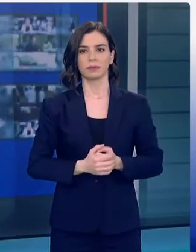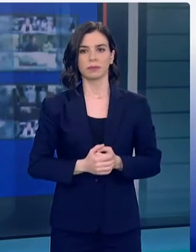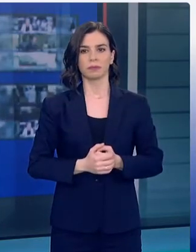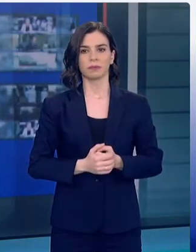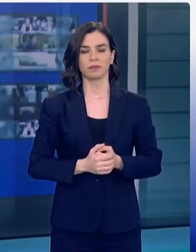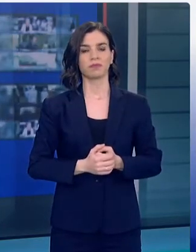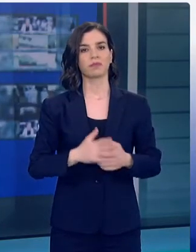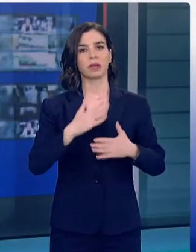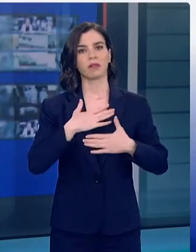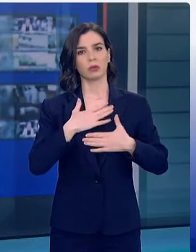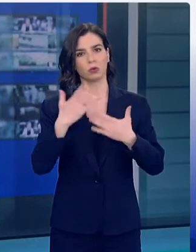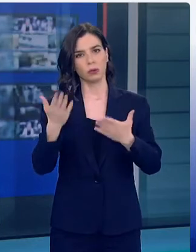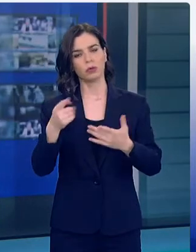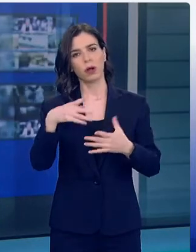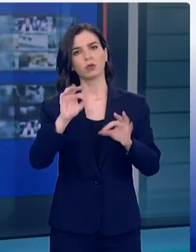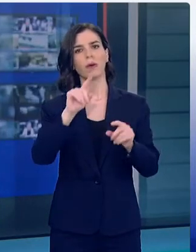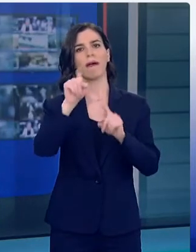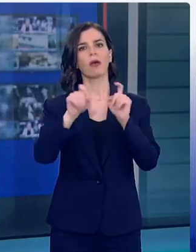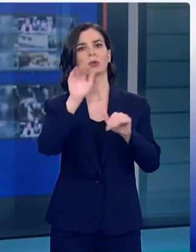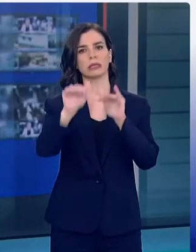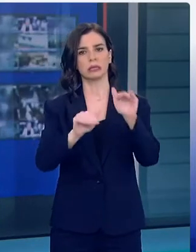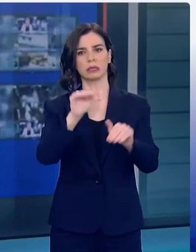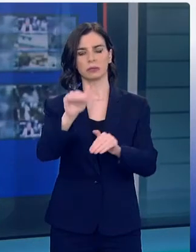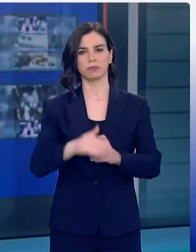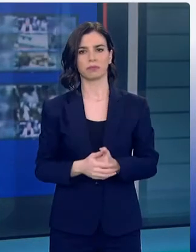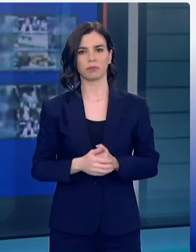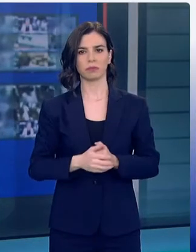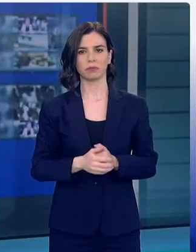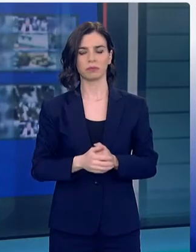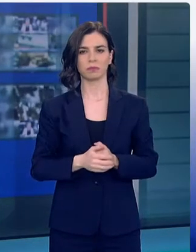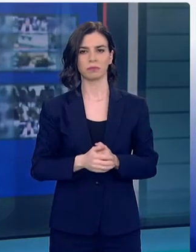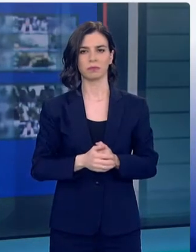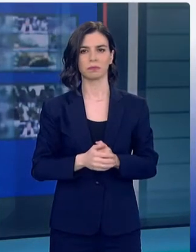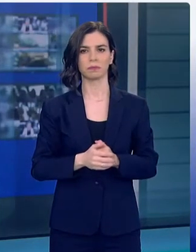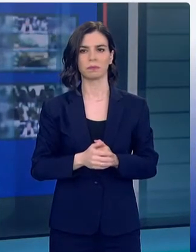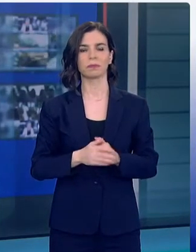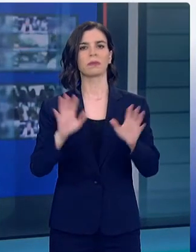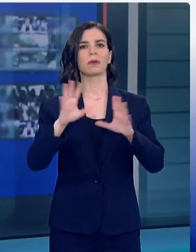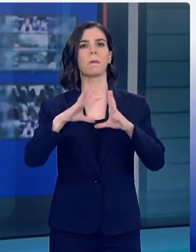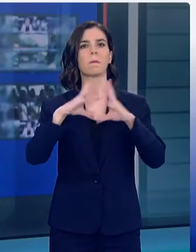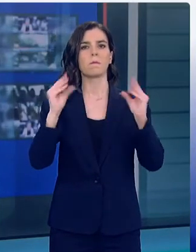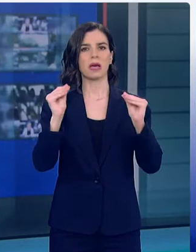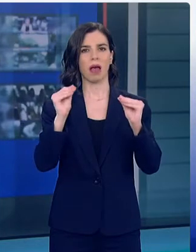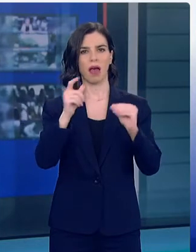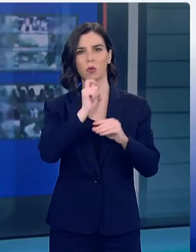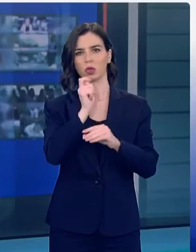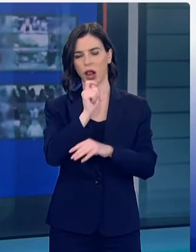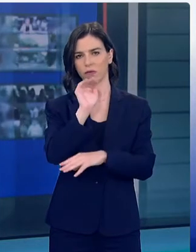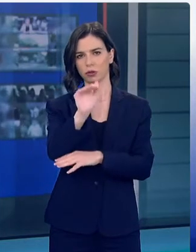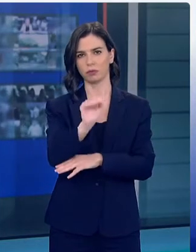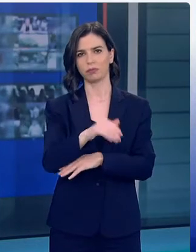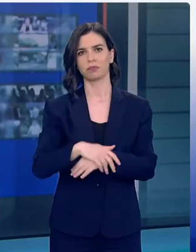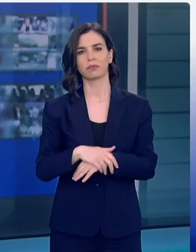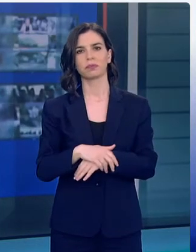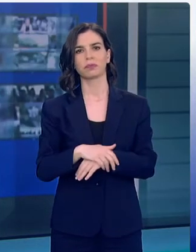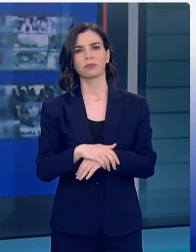Σας ευχαριστούμε, κύριε Υπουργέ. Να περάσουμε σε ερωτήσεις. Η κυρία Λιφεροπούλου από τον τηλεοπτικό σταθμό Μέγκα. Η Ελλάδα υποχωρεί